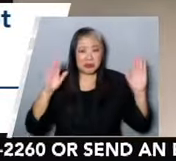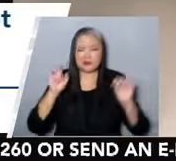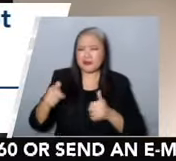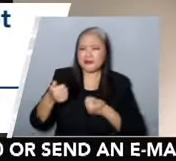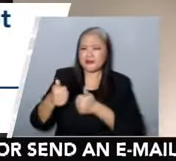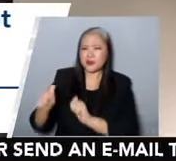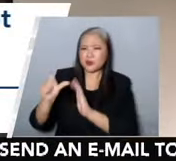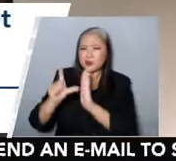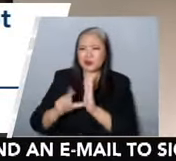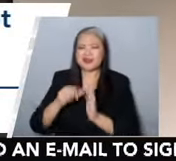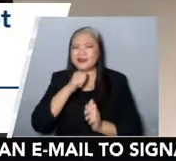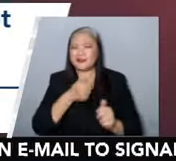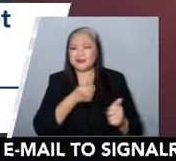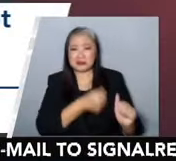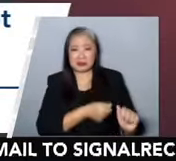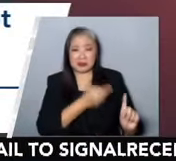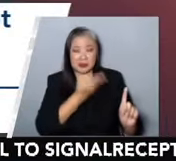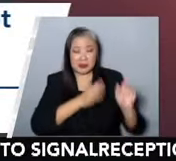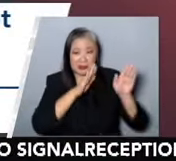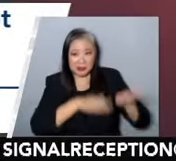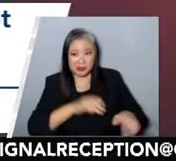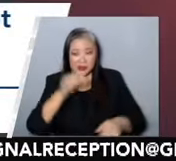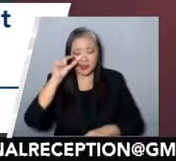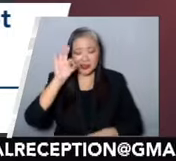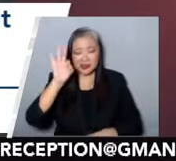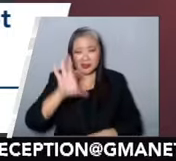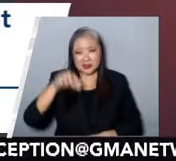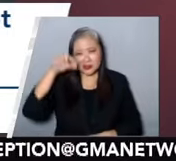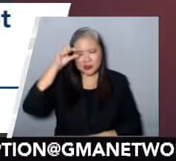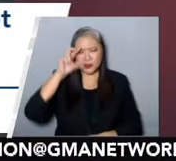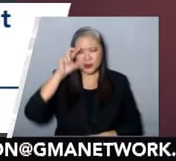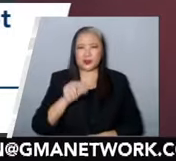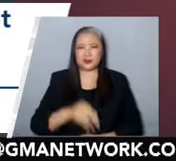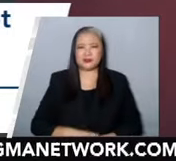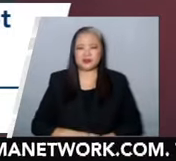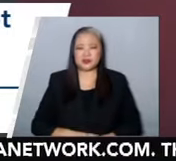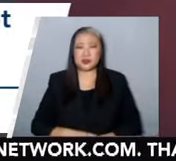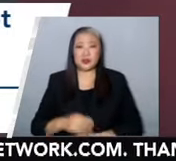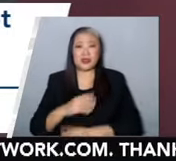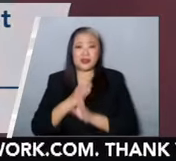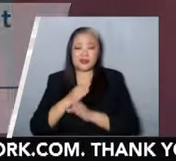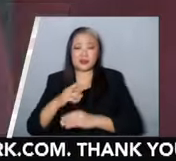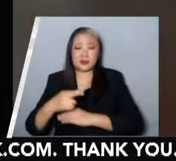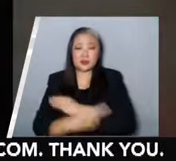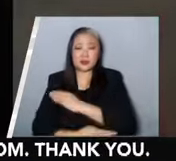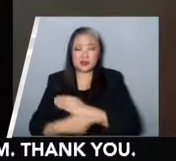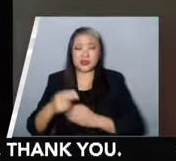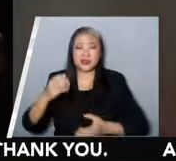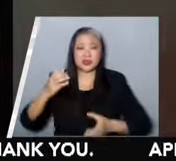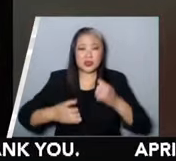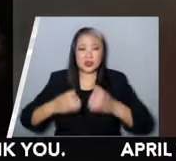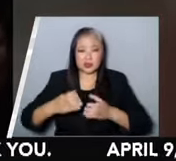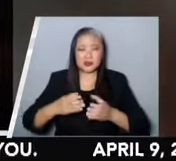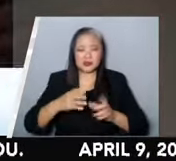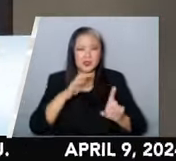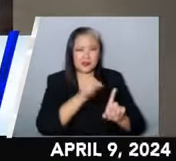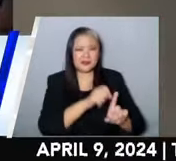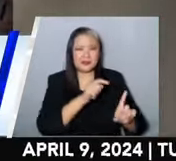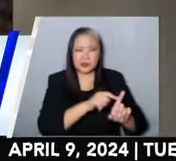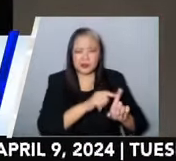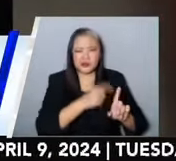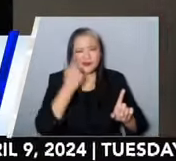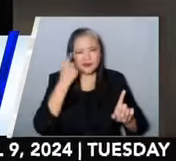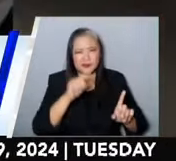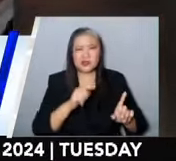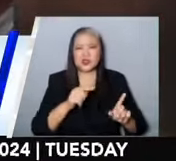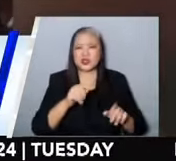Kibuloy. Ipinaaresto si Kibuloy ng Davao Regional Trial Court dahil sa mga kasong child abuse at sexual abuse. Sinampahan din siya